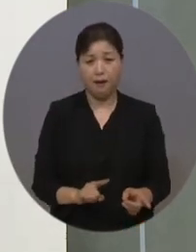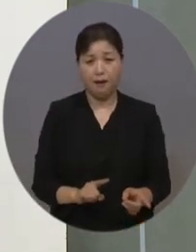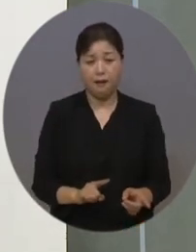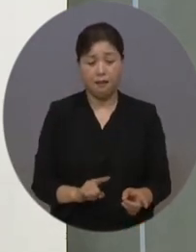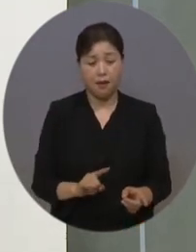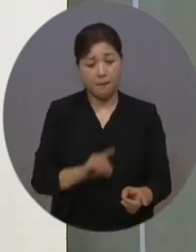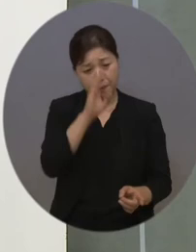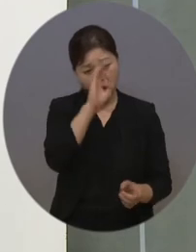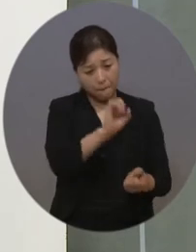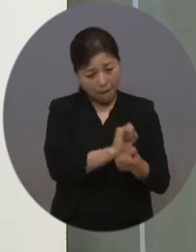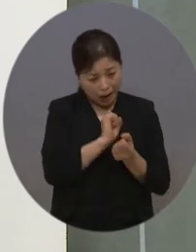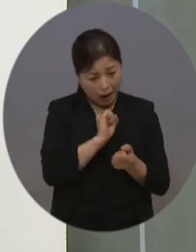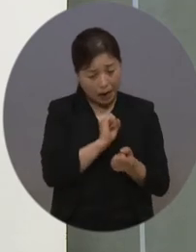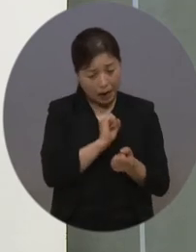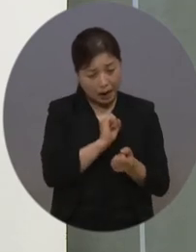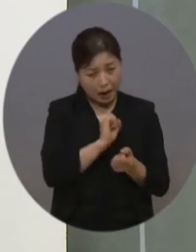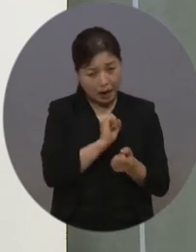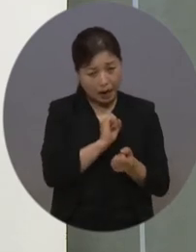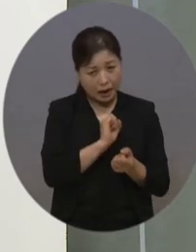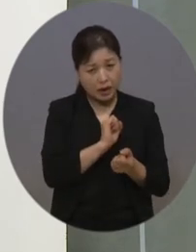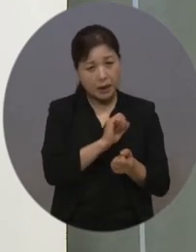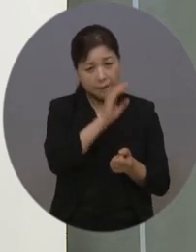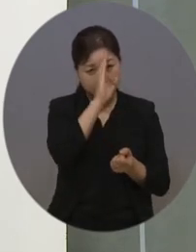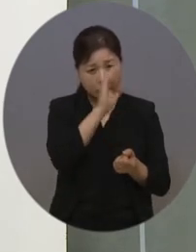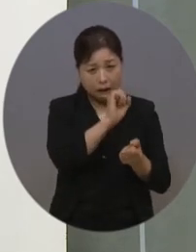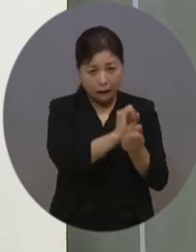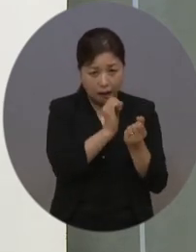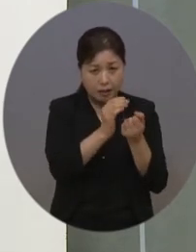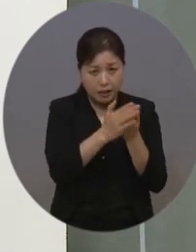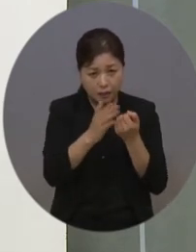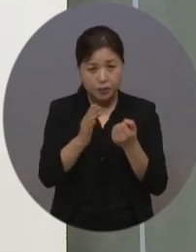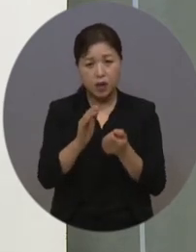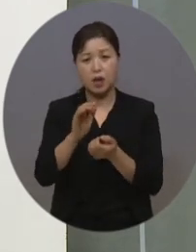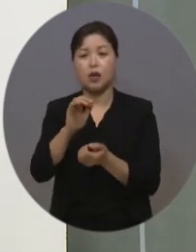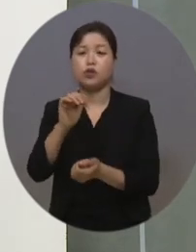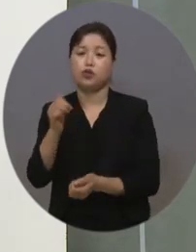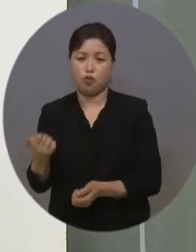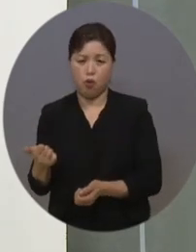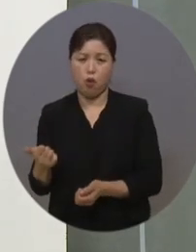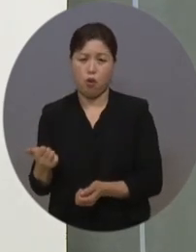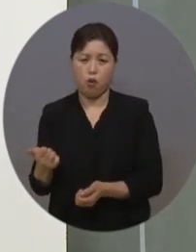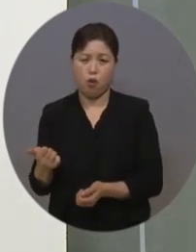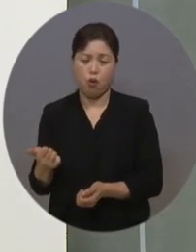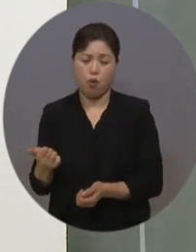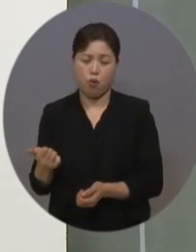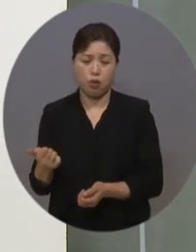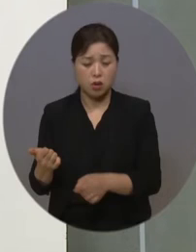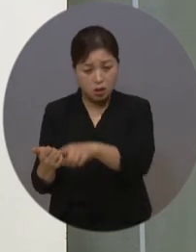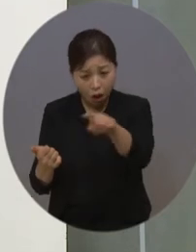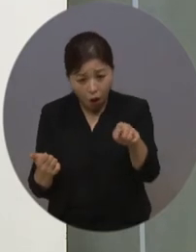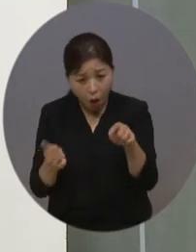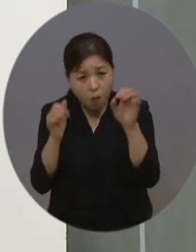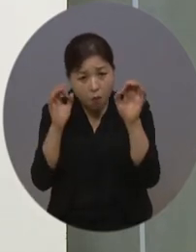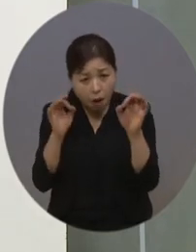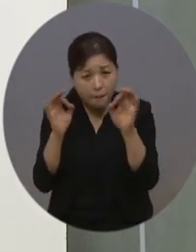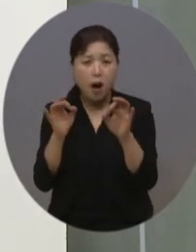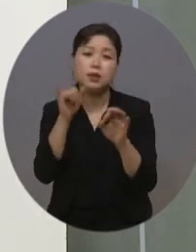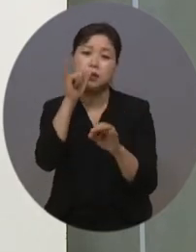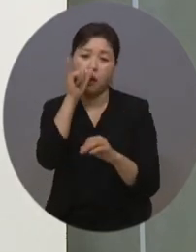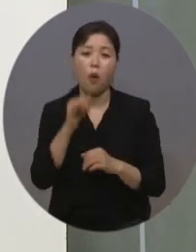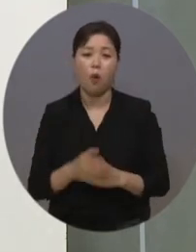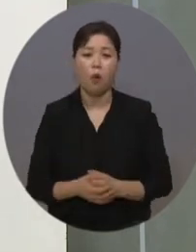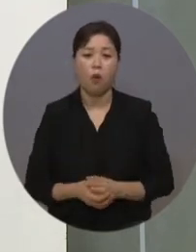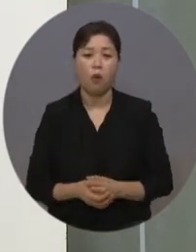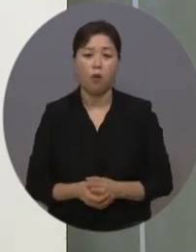병이 걸리게 되고, 그렇습니다. 그래서 그 병 때문에 죽음까지 가는 그런 여러 가지 현상이 우리가